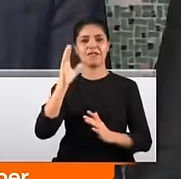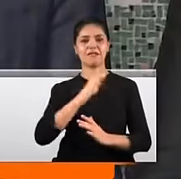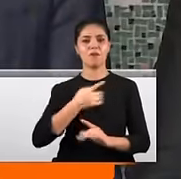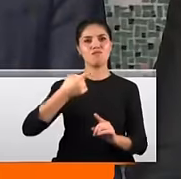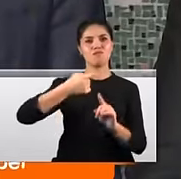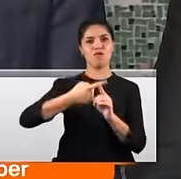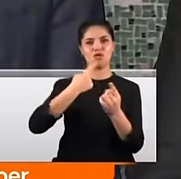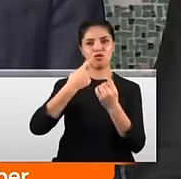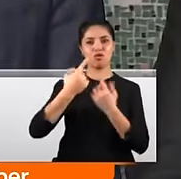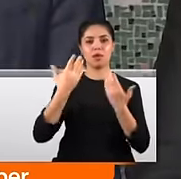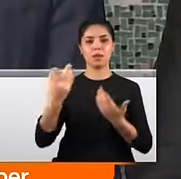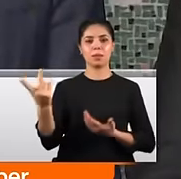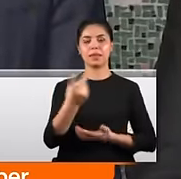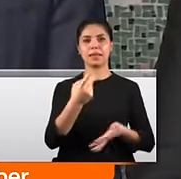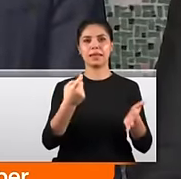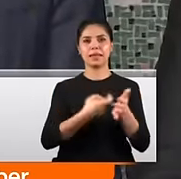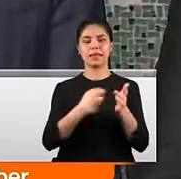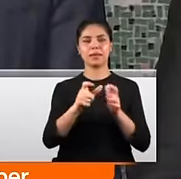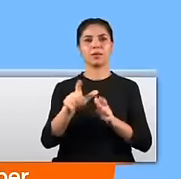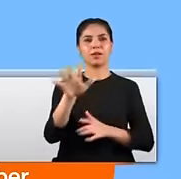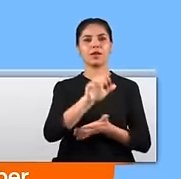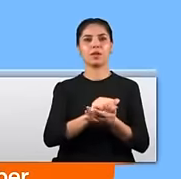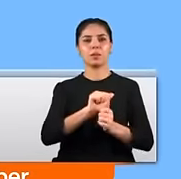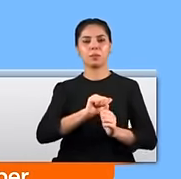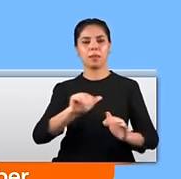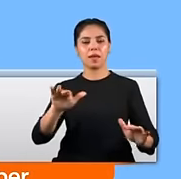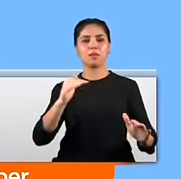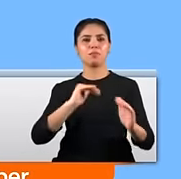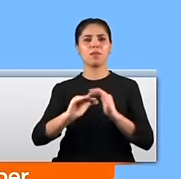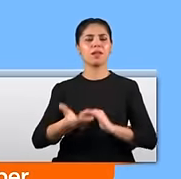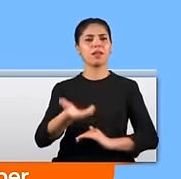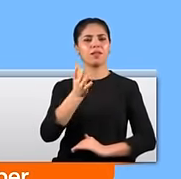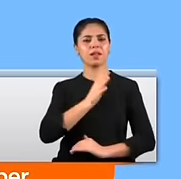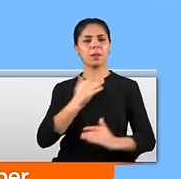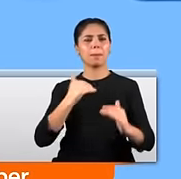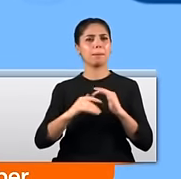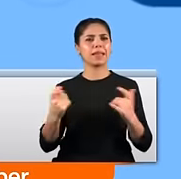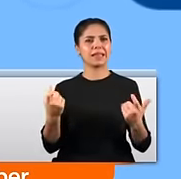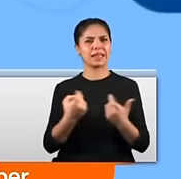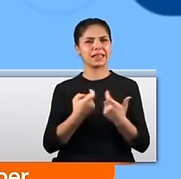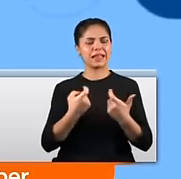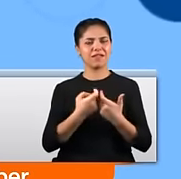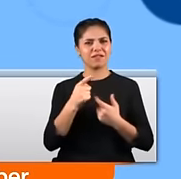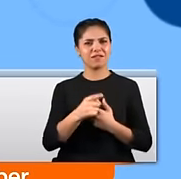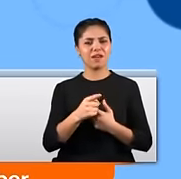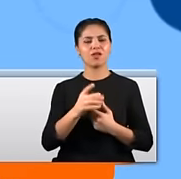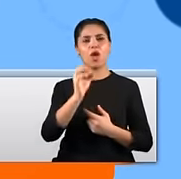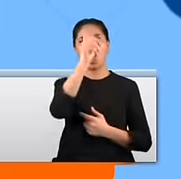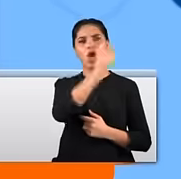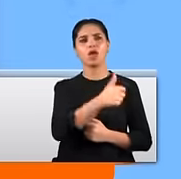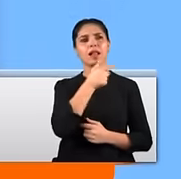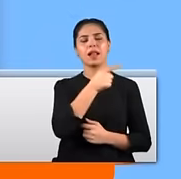övgüler yağdırsalar da iki ismin de sosyal medya paylaşımları mesajlarla dolu. Mesaj savaşlarını Özel'in adaylığının ilan edildiği